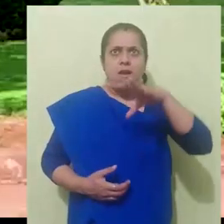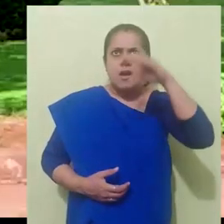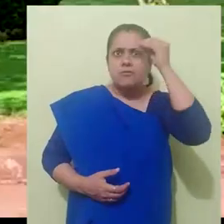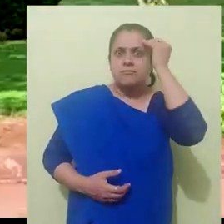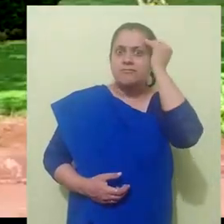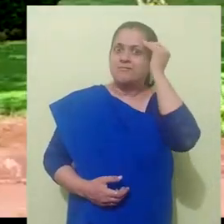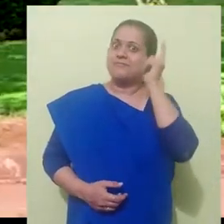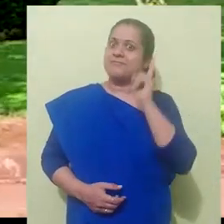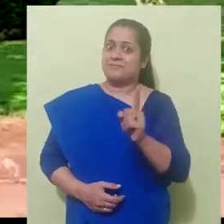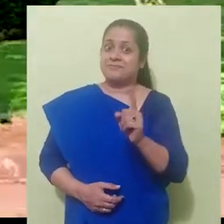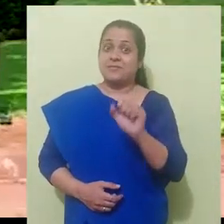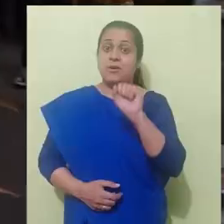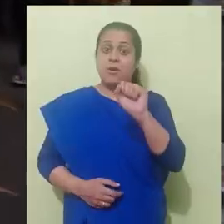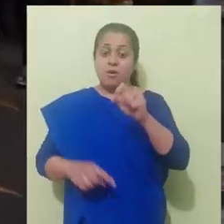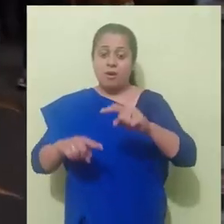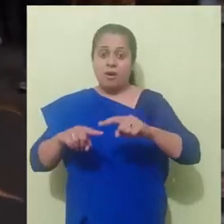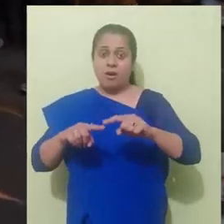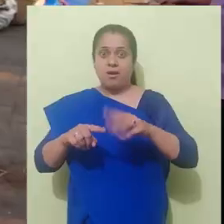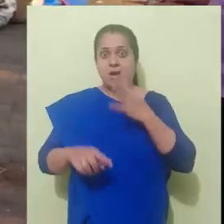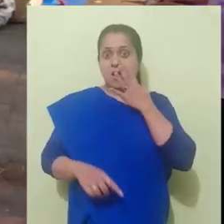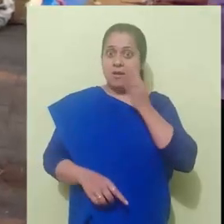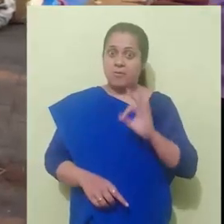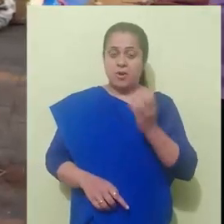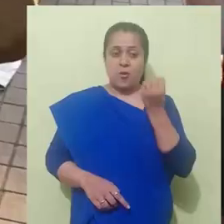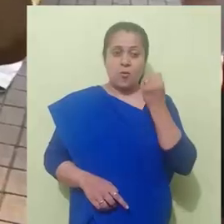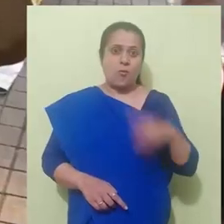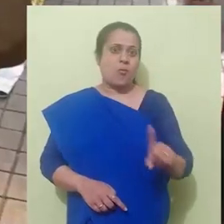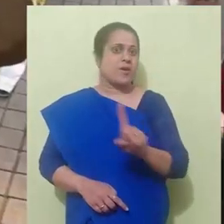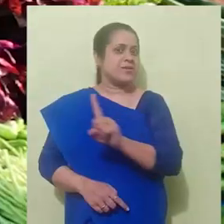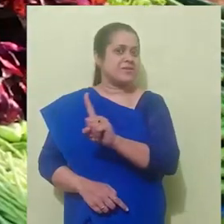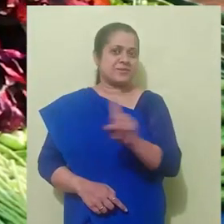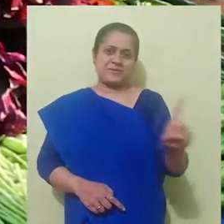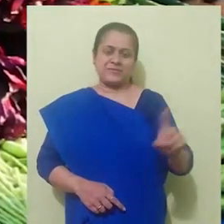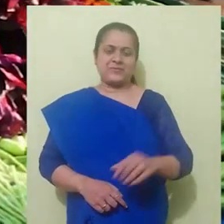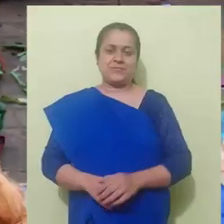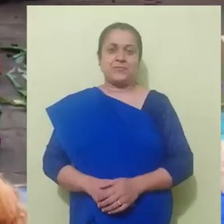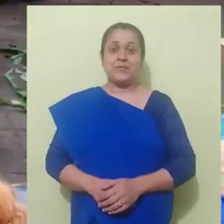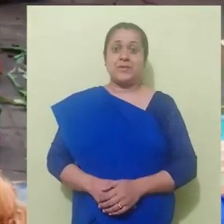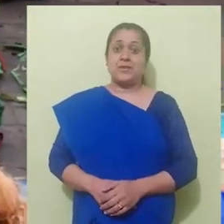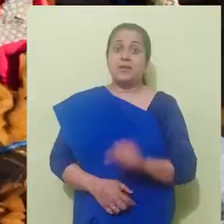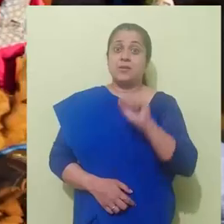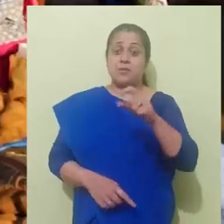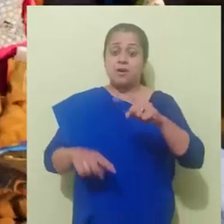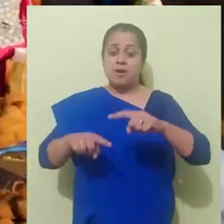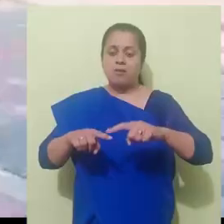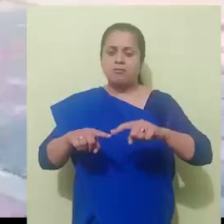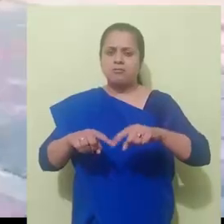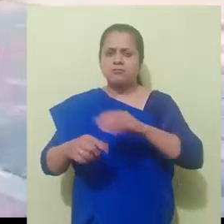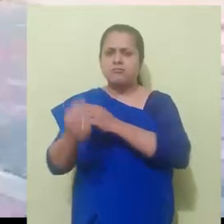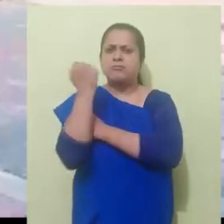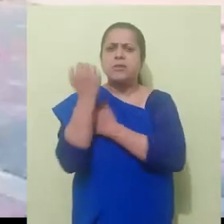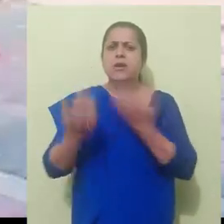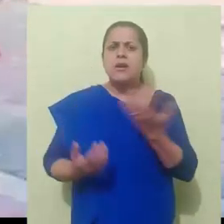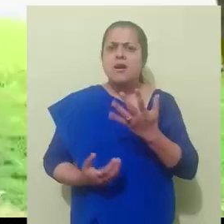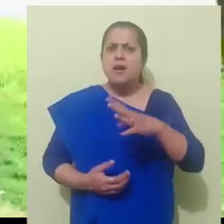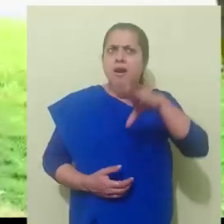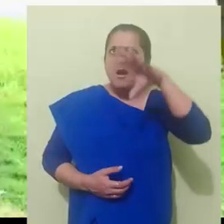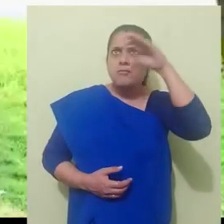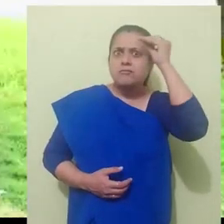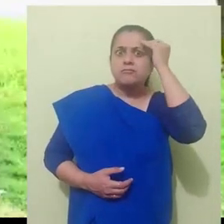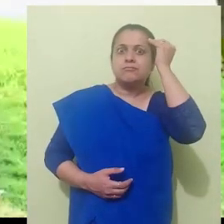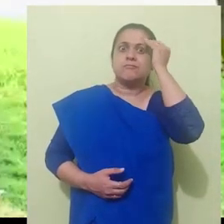ये तुझे वगड़ाउना कार नेमत दारा जानू ये